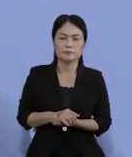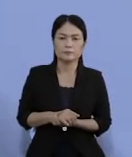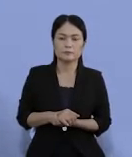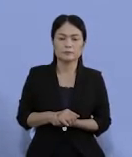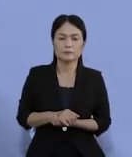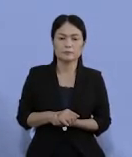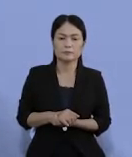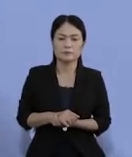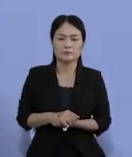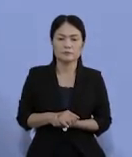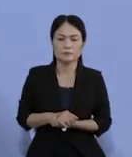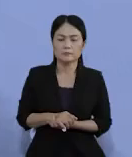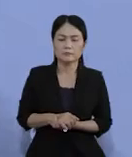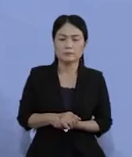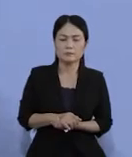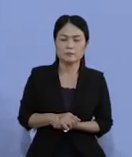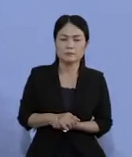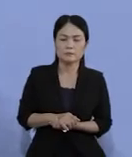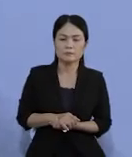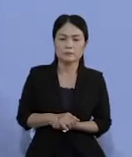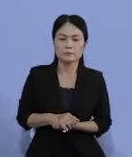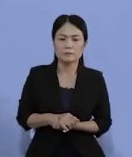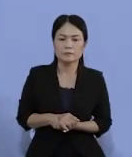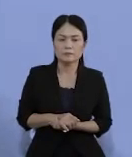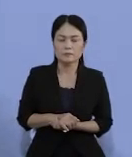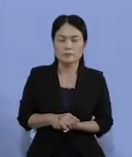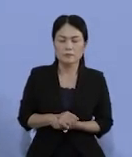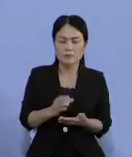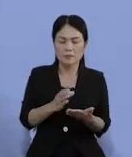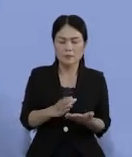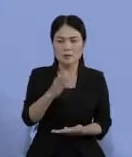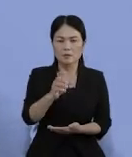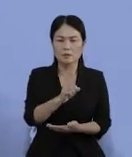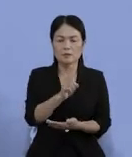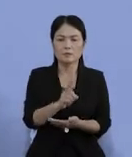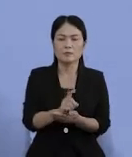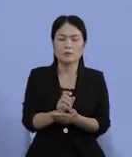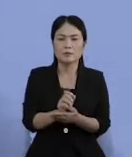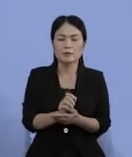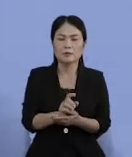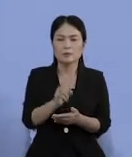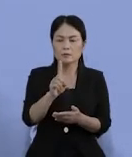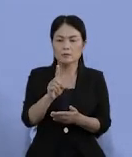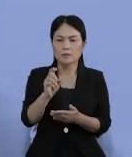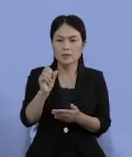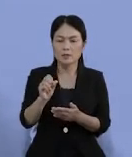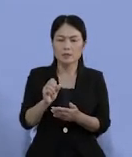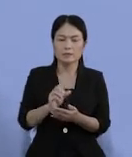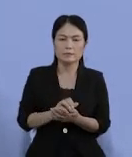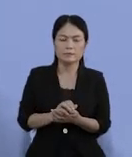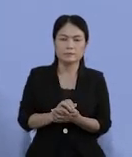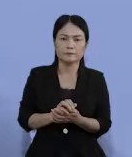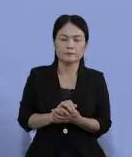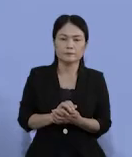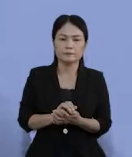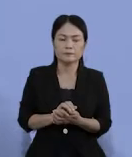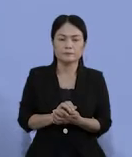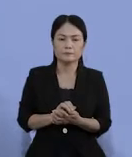chà ok chẳng chấm nó cái này mùi này mũi cứ miên chấm nó mũi lịt nhá